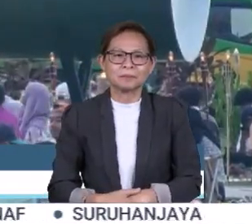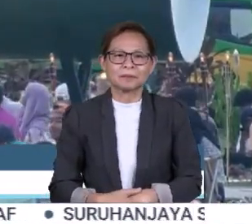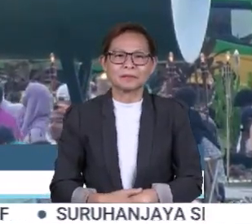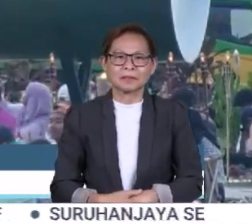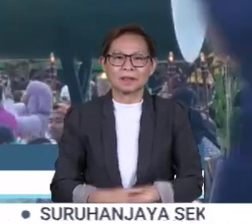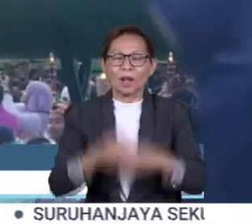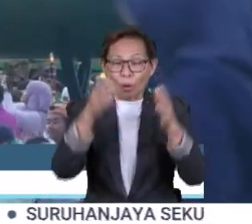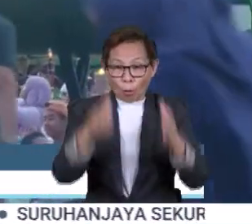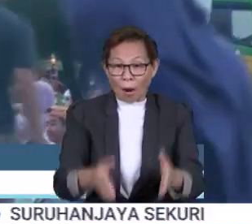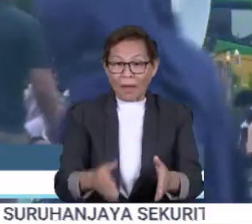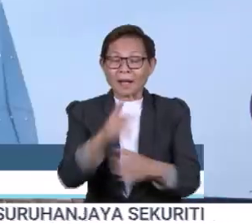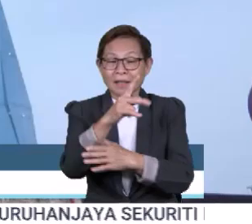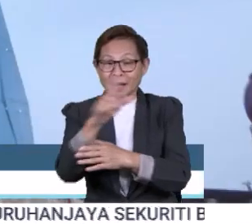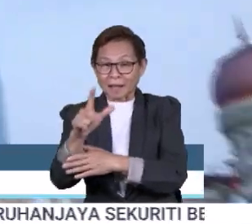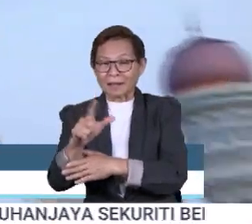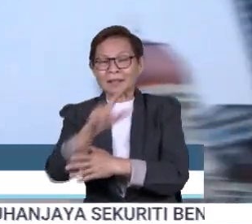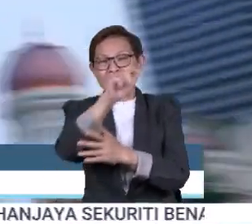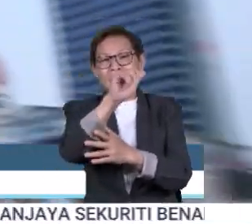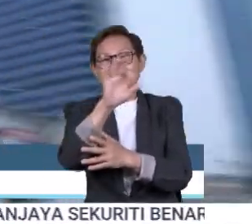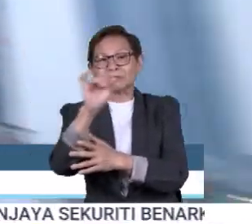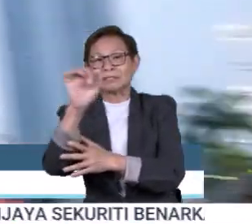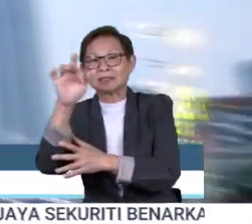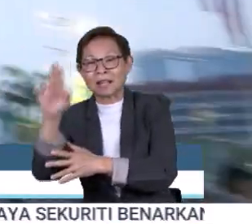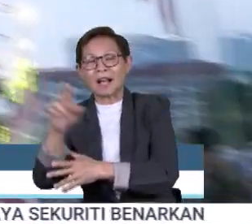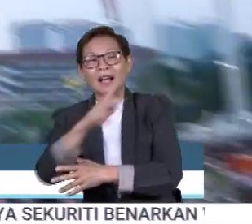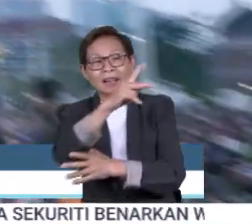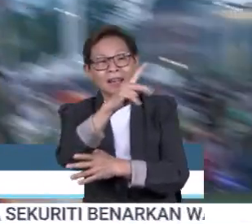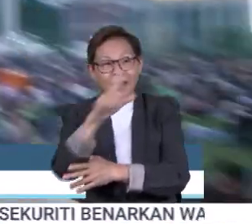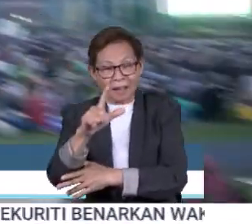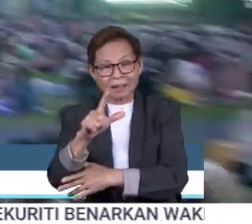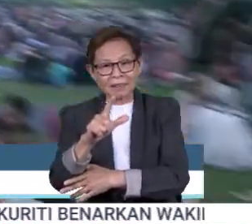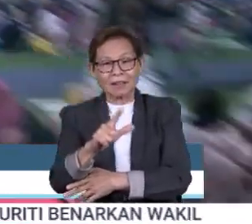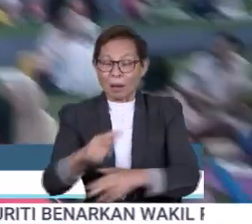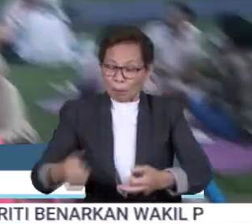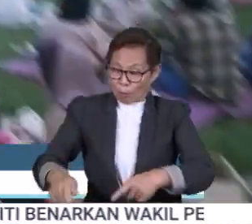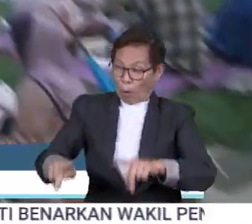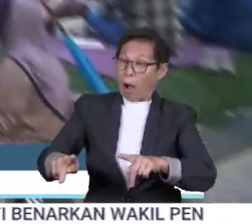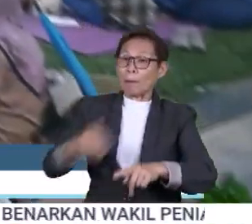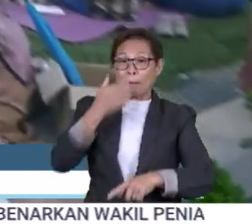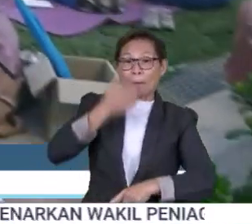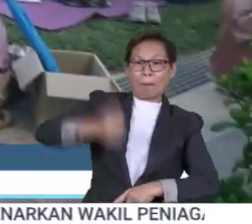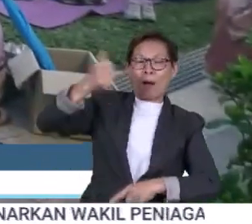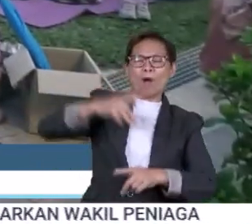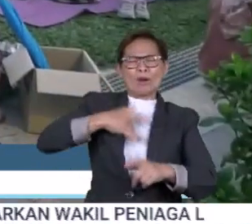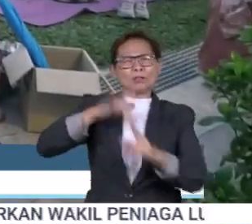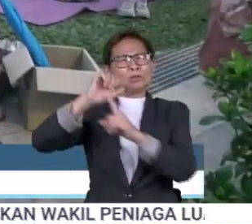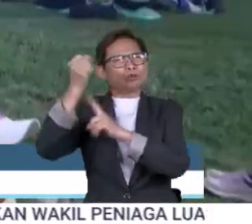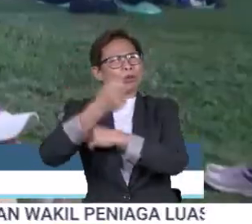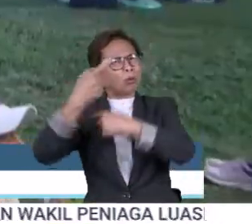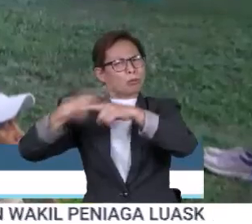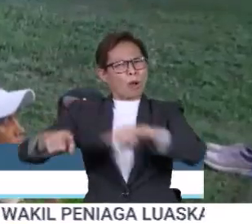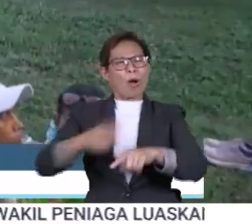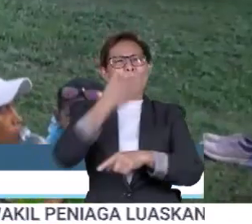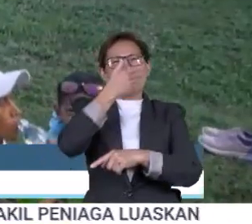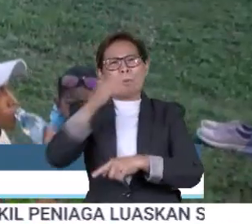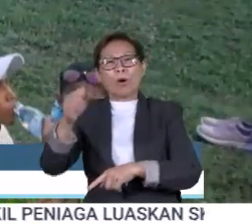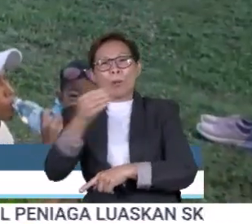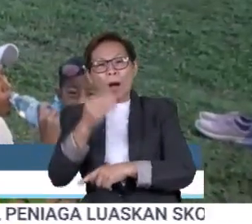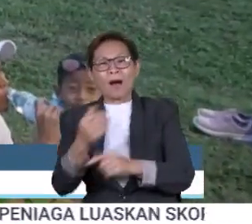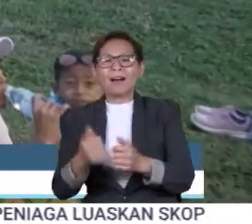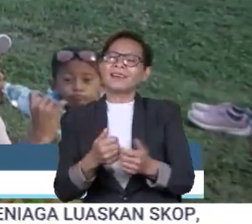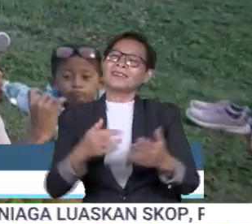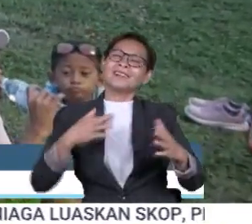Bagi warga tempatan, iftar at KL peluang terbaik bagi merasai suasana berbeza dengan berbuka puasa secara